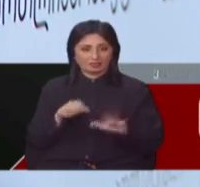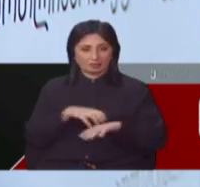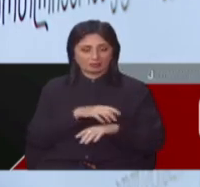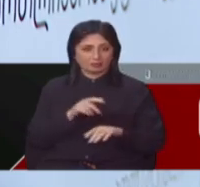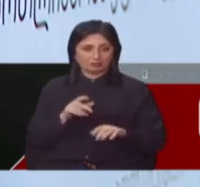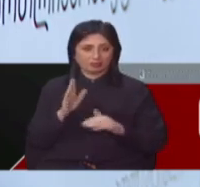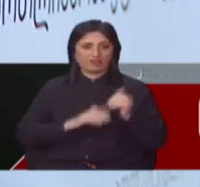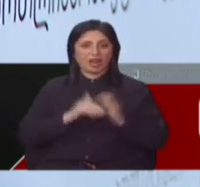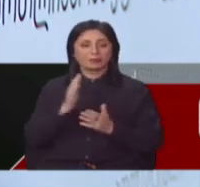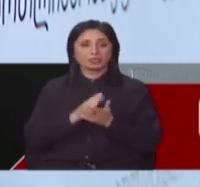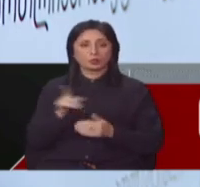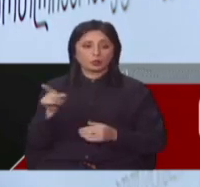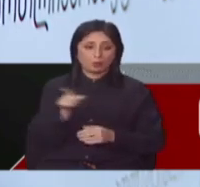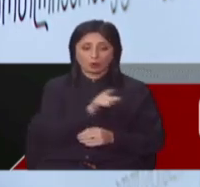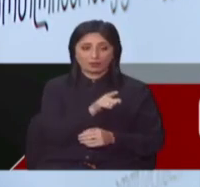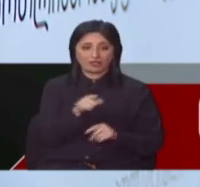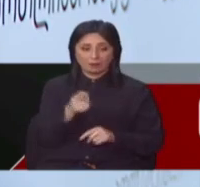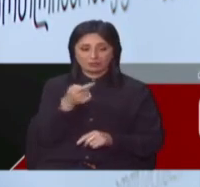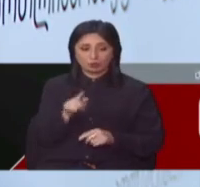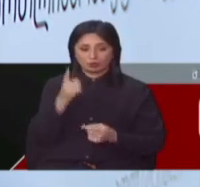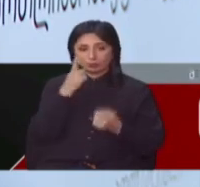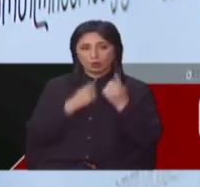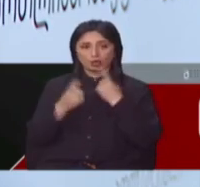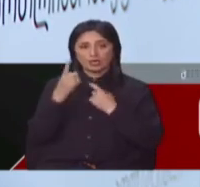სუბიექტი, რომელთაგან